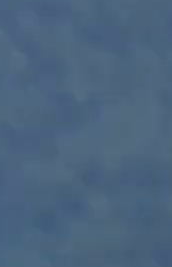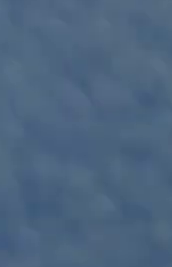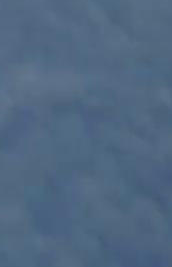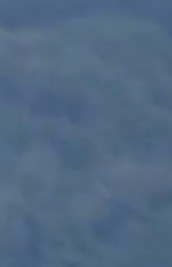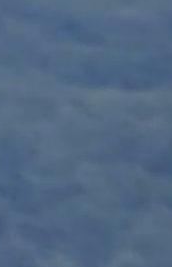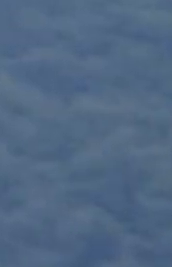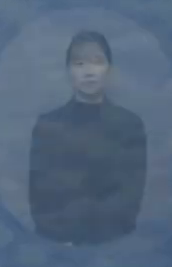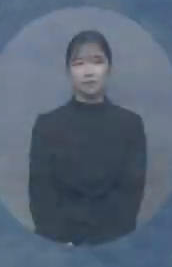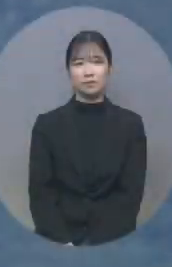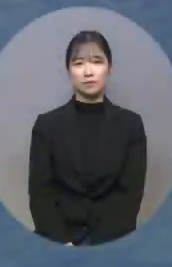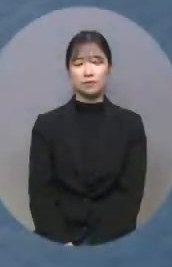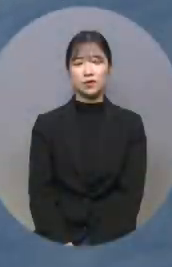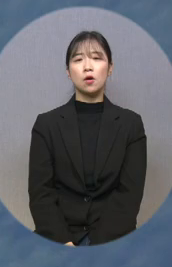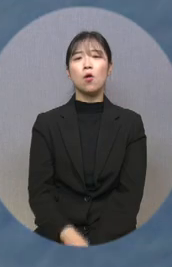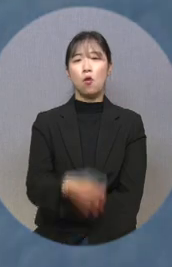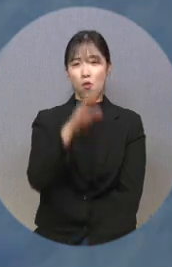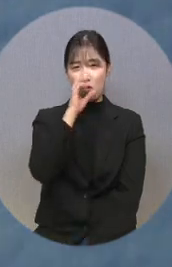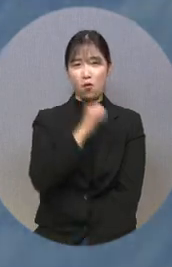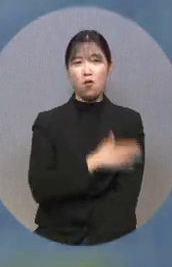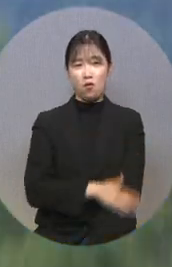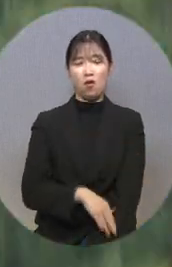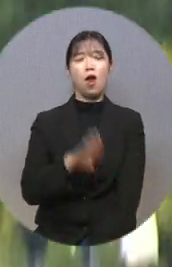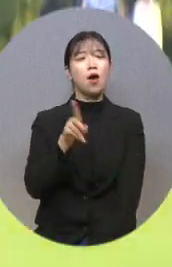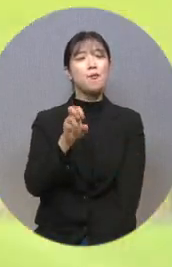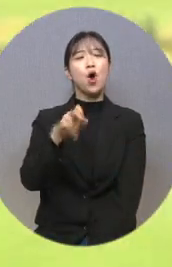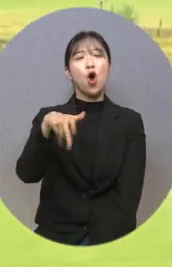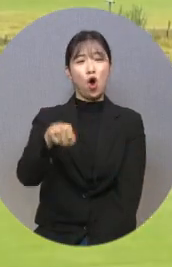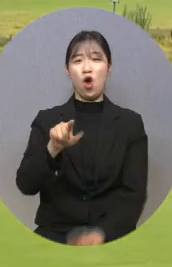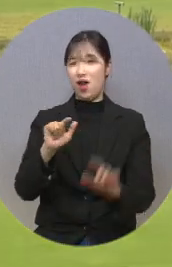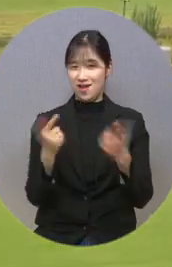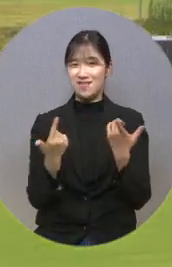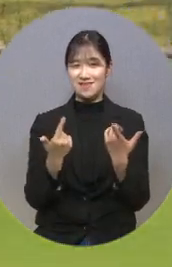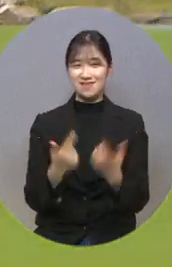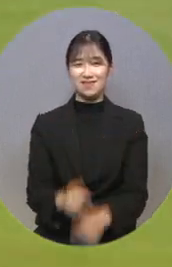굿샤. 굿샤냐. 뻥커 아니다 왜 이렇게 잘 치냐 형.